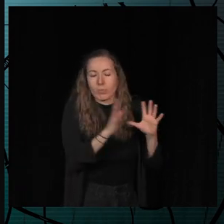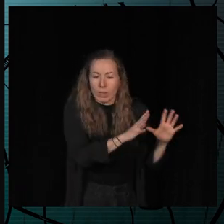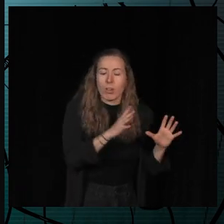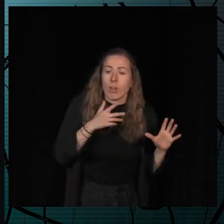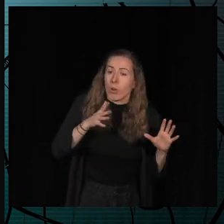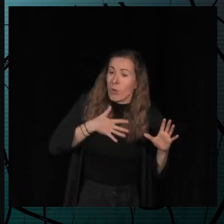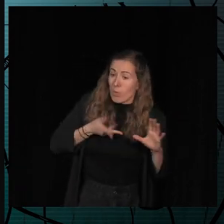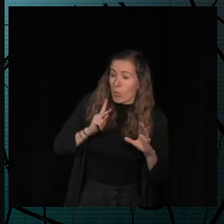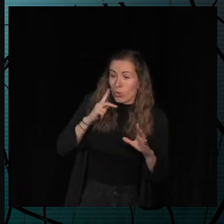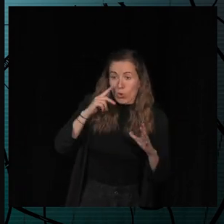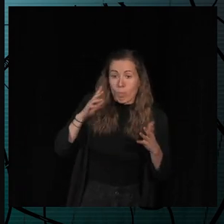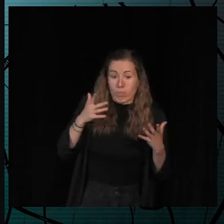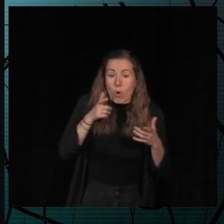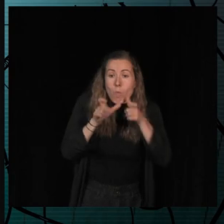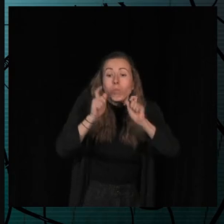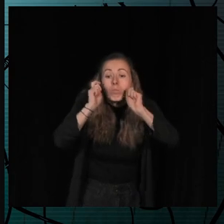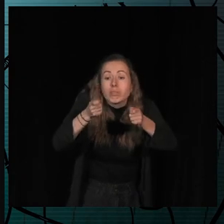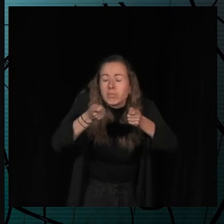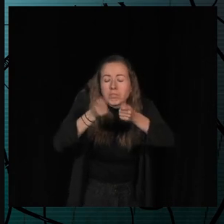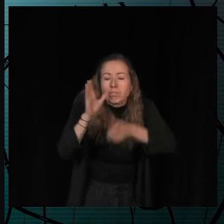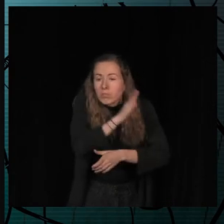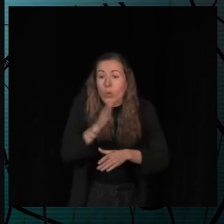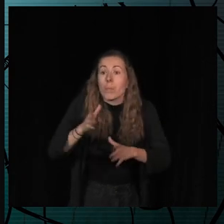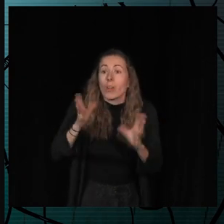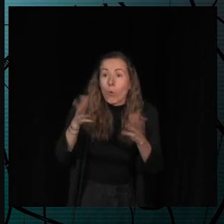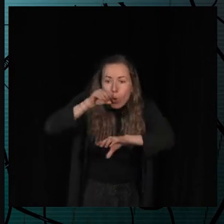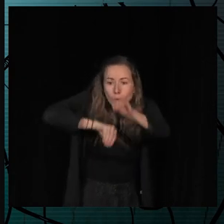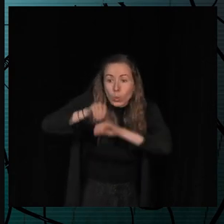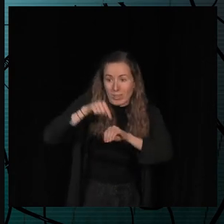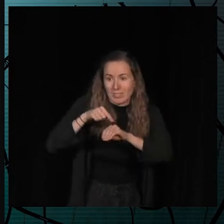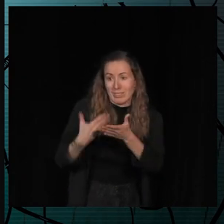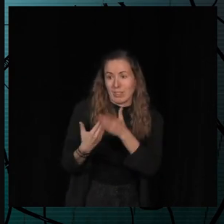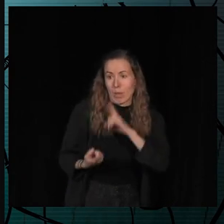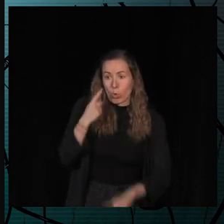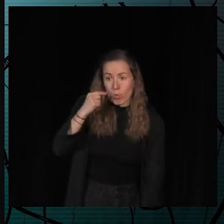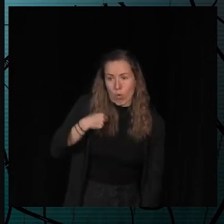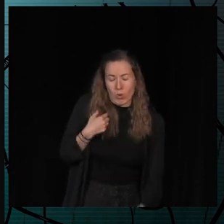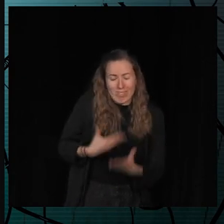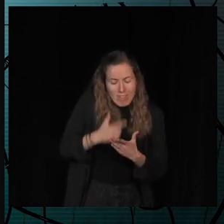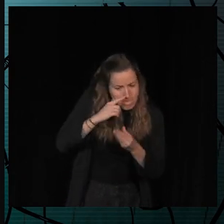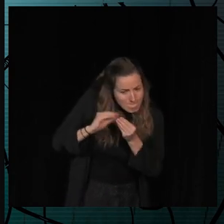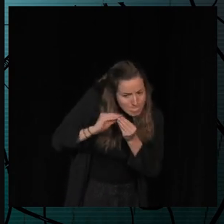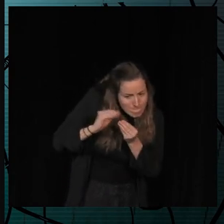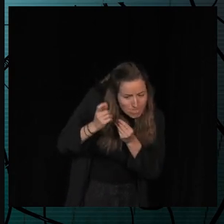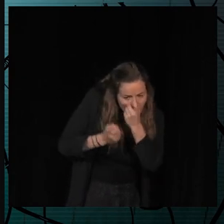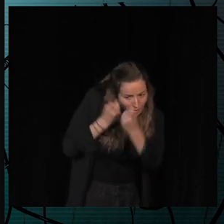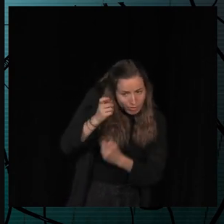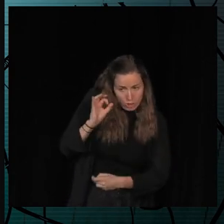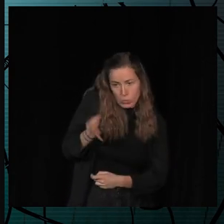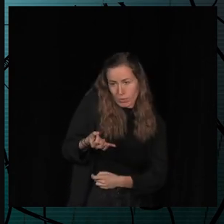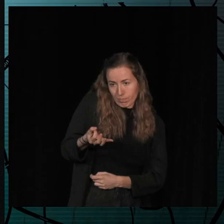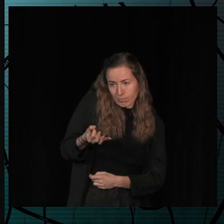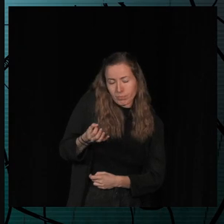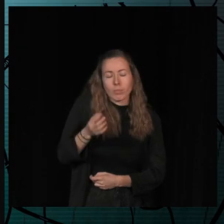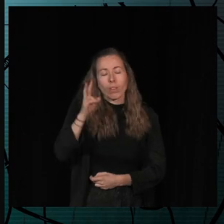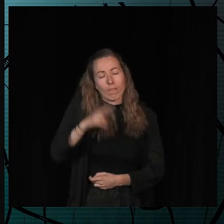soigner les aider tout simplement mais c'est vrai qu'en effet dans toutes les grandes recherches qui ont pu être faites